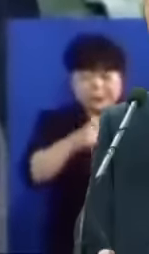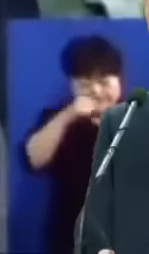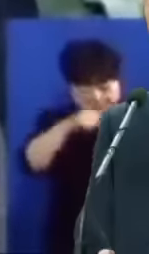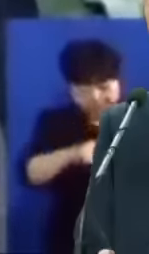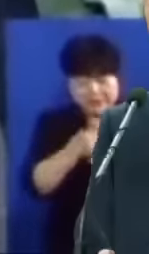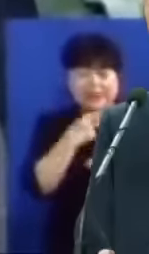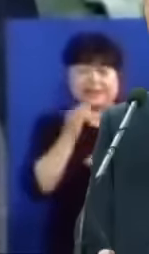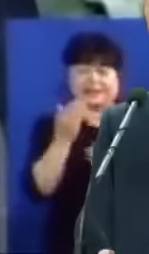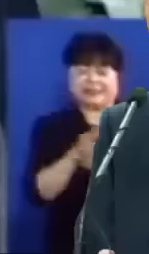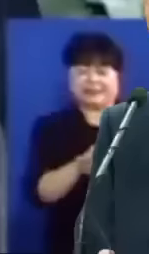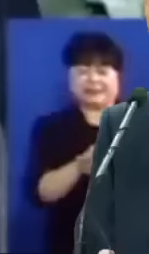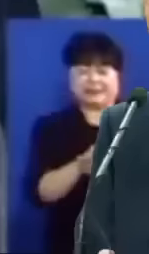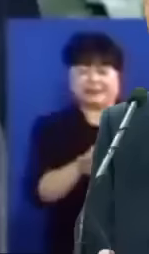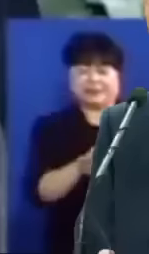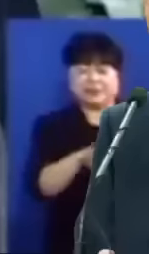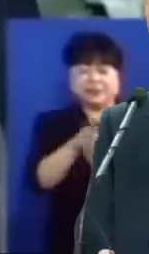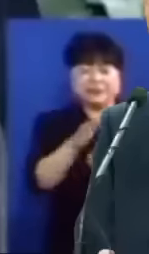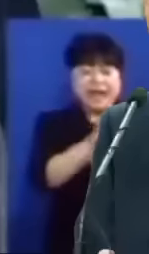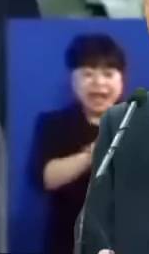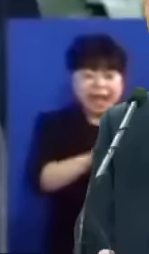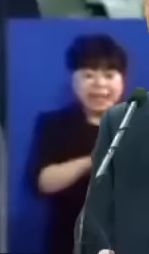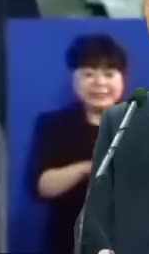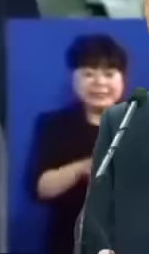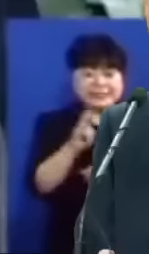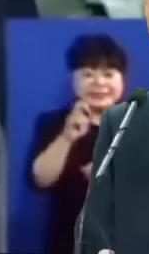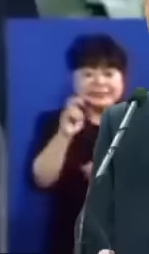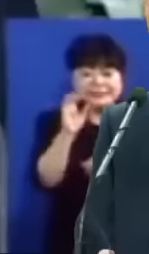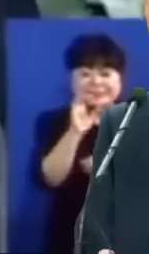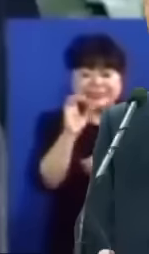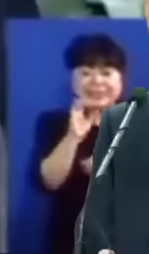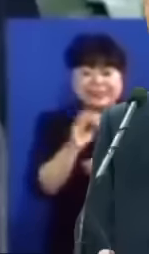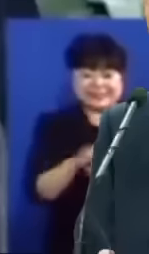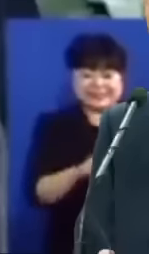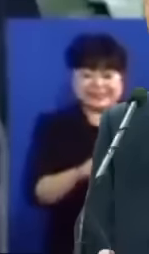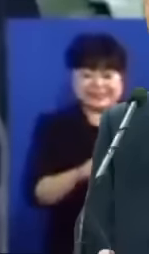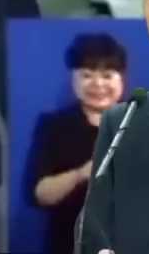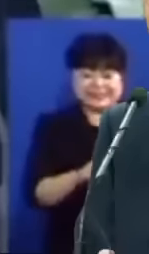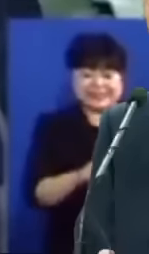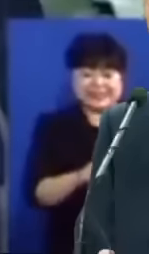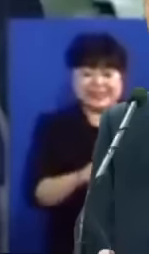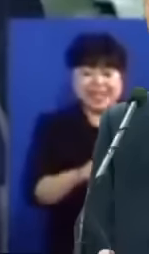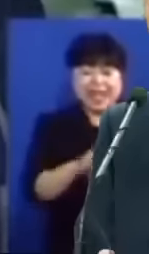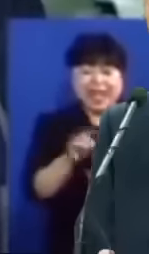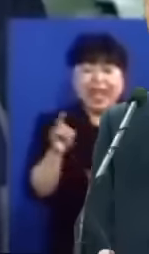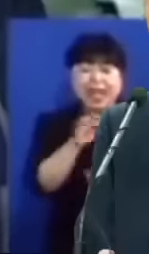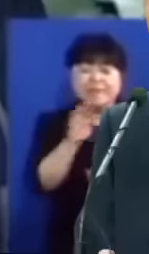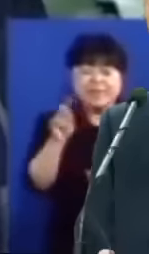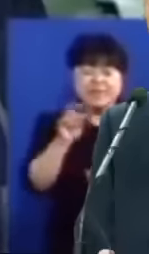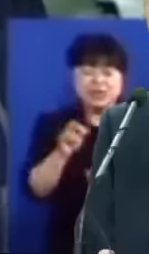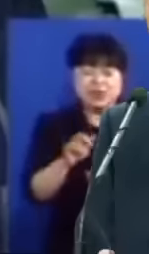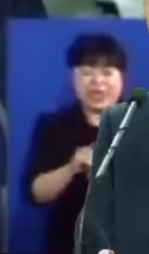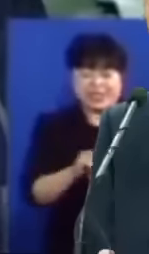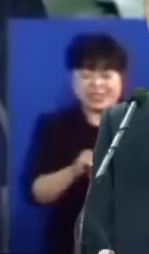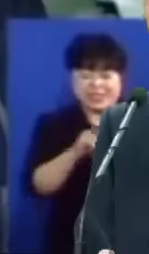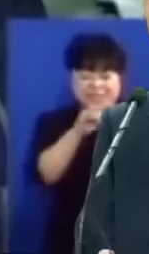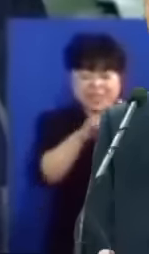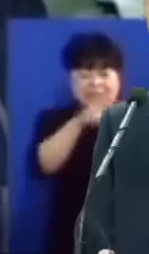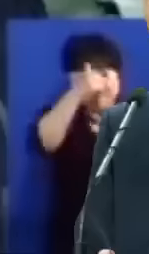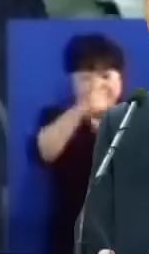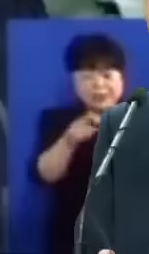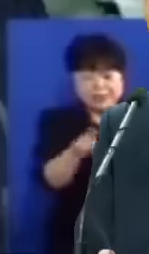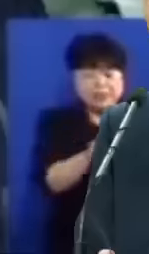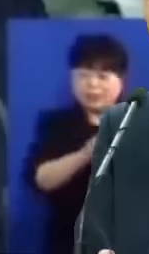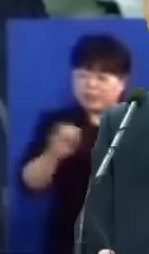파멸하고 마는 것입니다. 우리가 잘 아는 20세기의 대문호인 헤밍웨이도 말년에는 신앙을